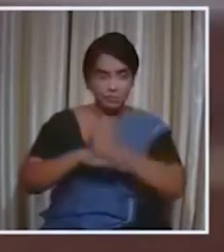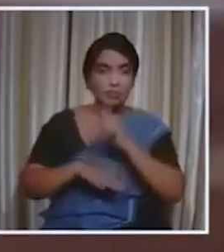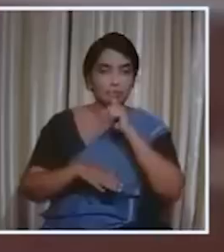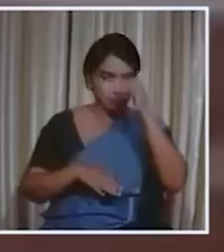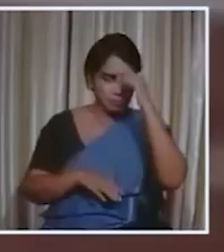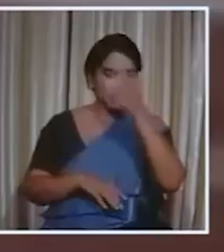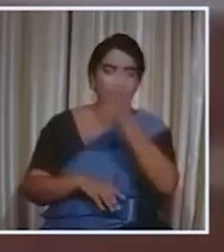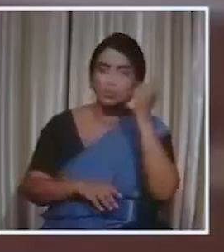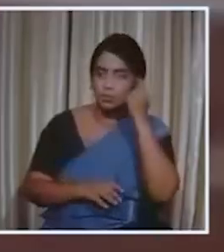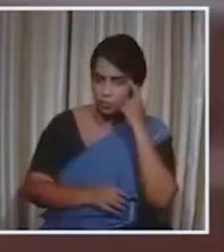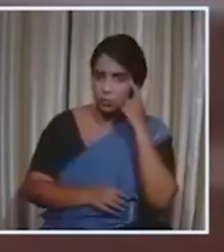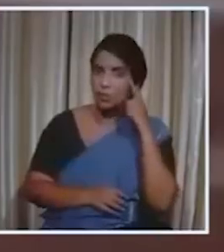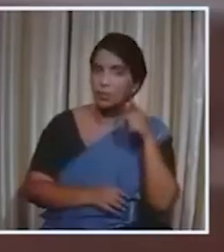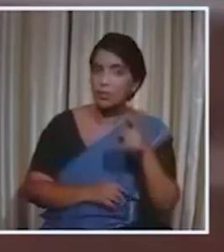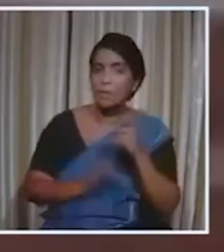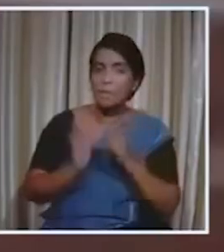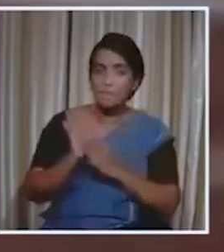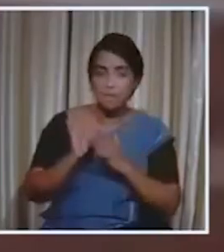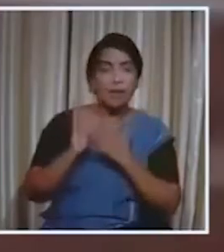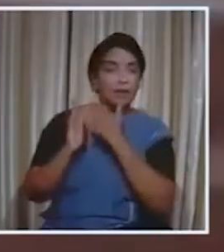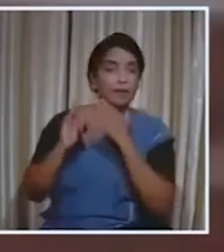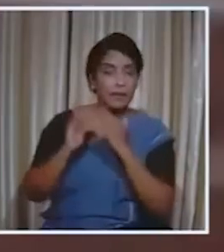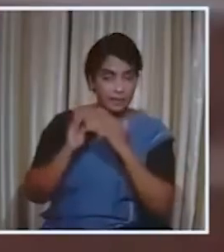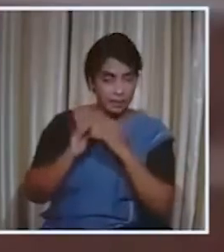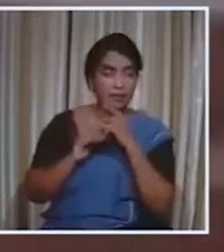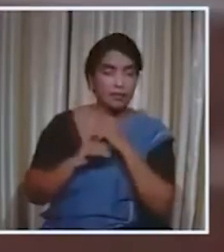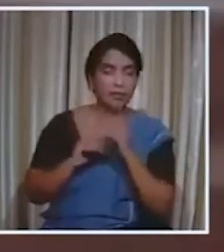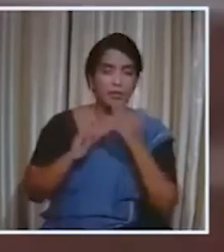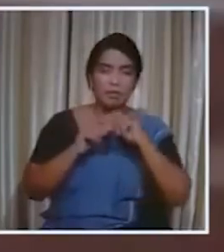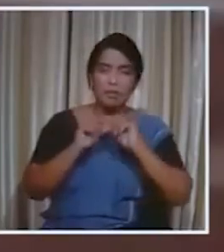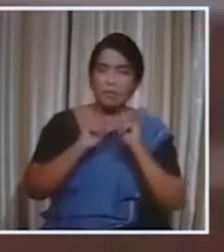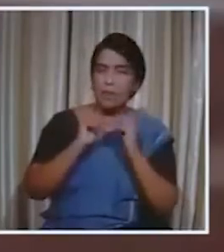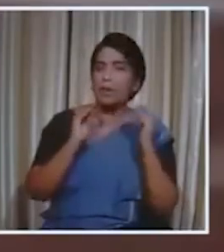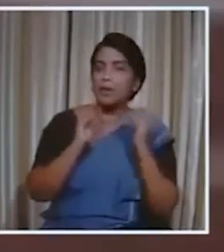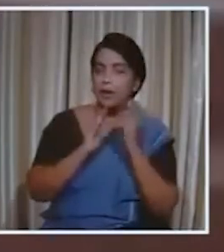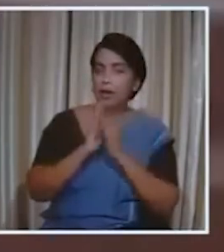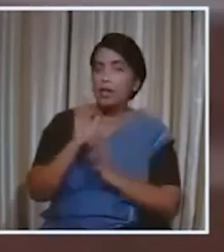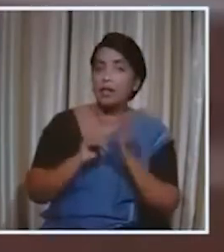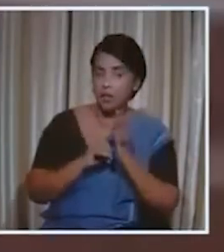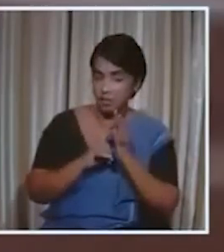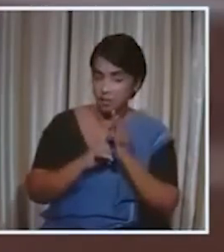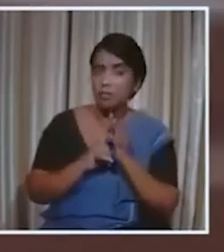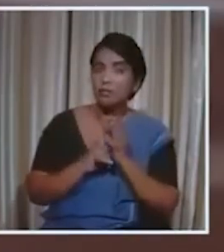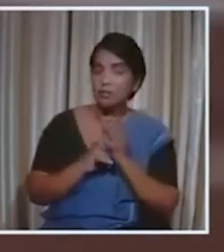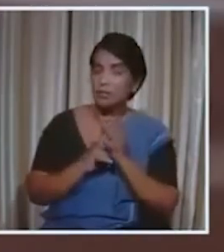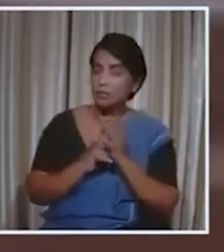කතානායකතුමා දන්නවා. මෙතන මාදිවල නිවාස සංකීර්ණ ඉතා බලන් තත්ත්වයක තියෙනවා කියලා මන්ත්‍රීවරු